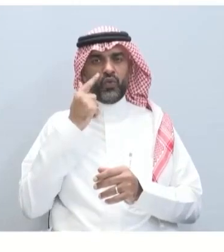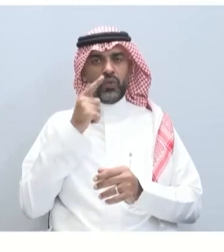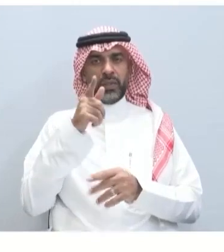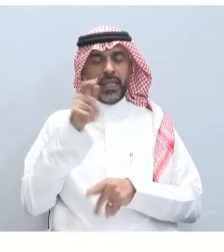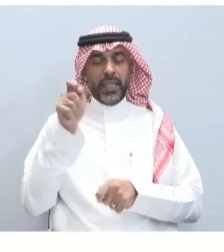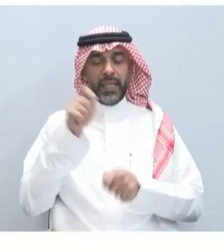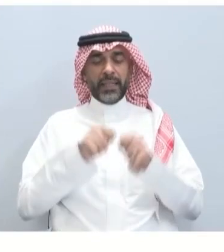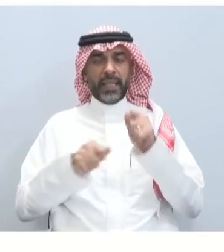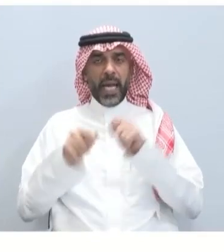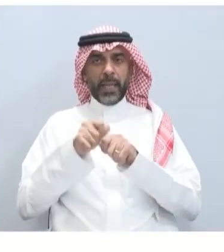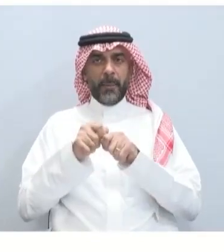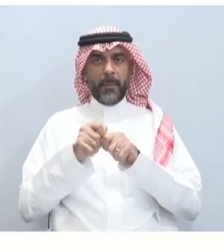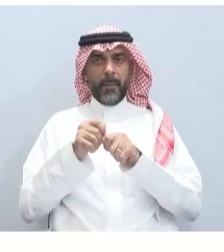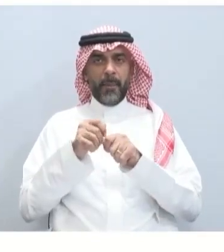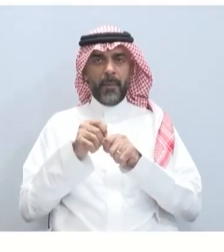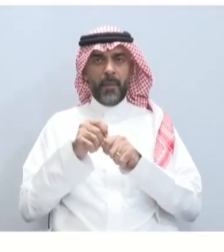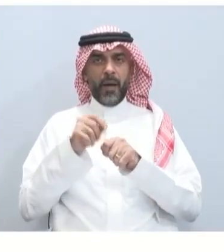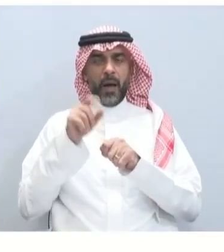المعلومات